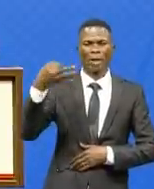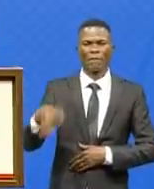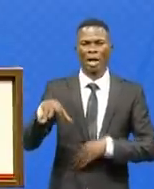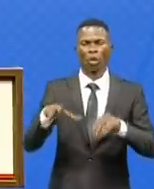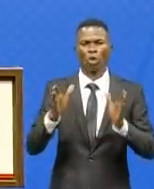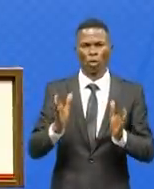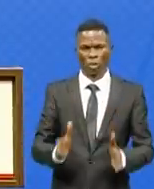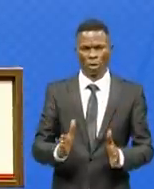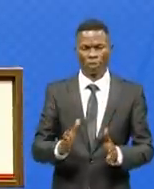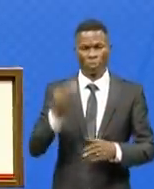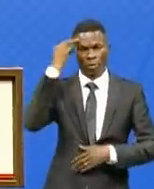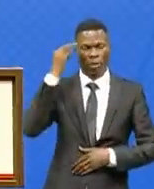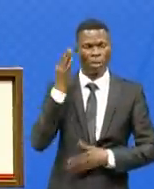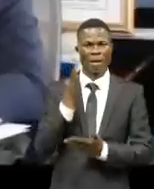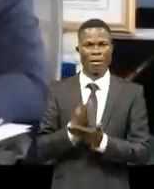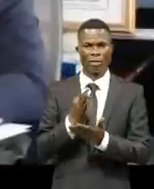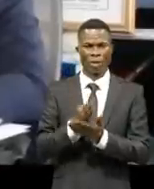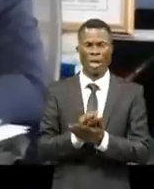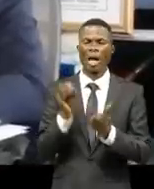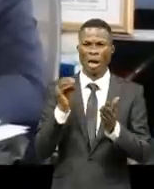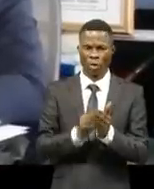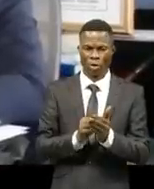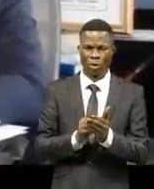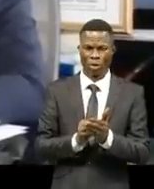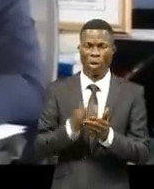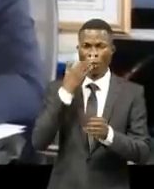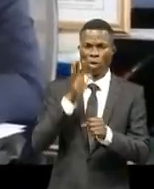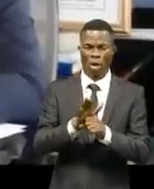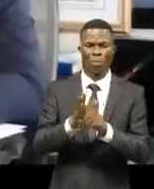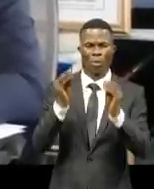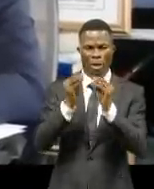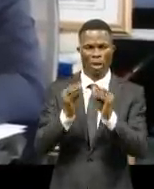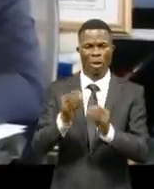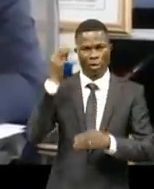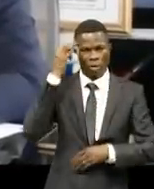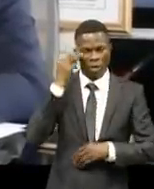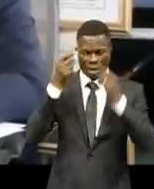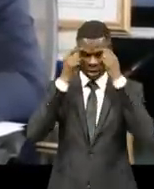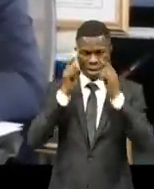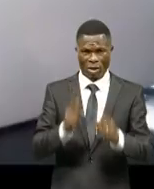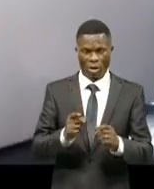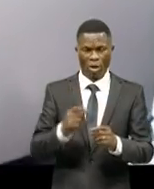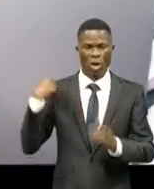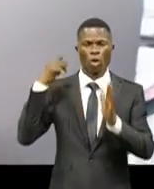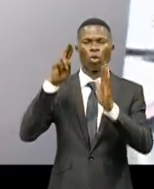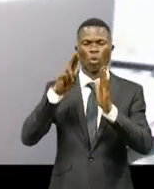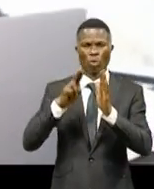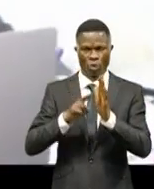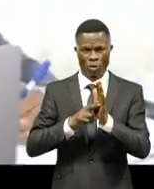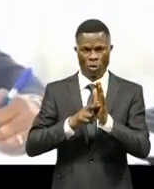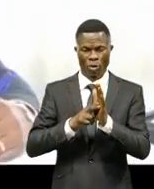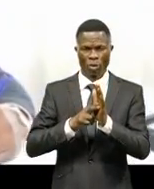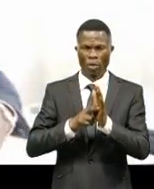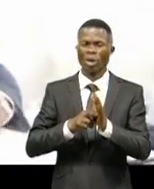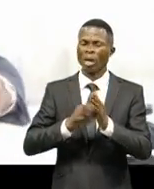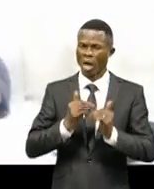congolais. Le ministre des Finances a enfin rassuré le Conseil de la détermination du gouvernement à maintenir